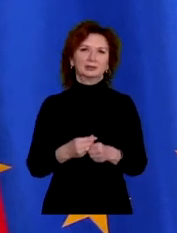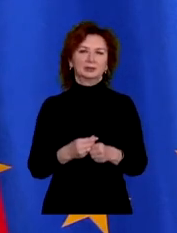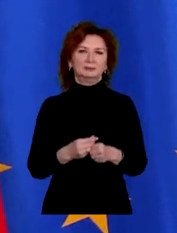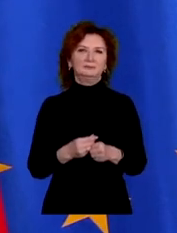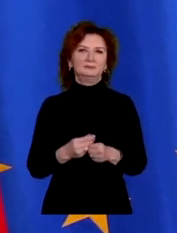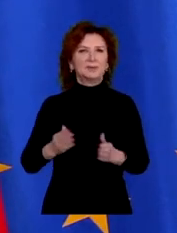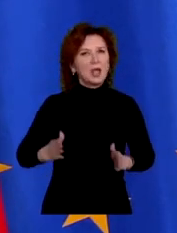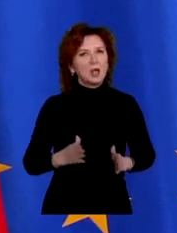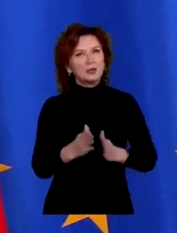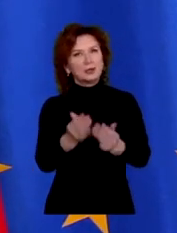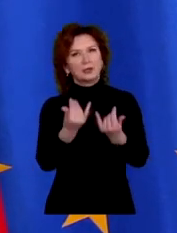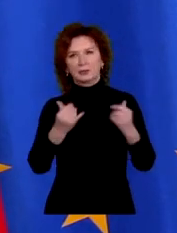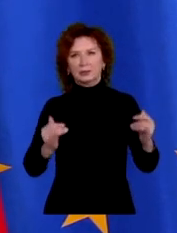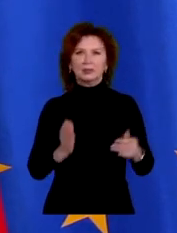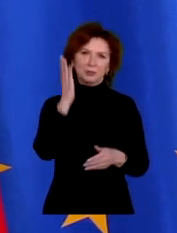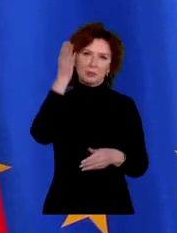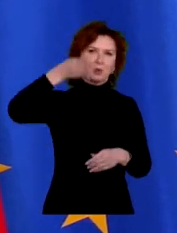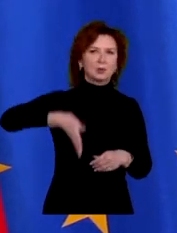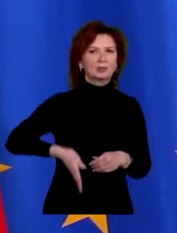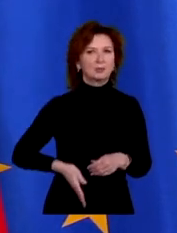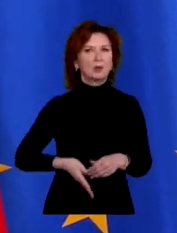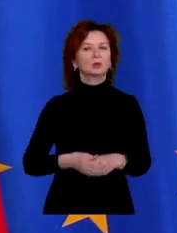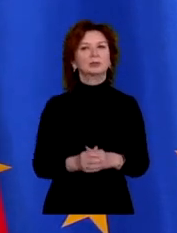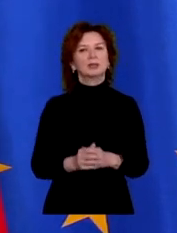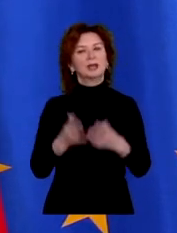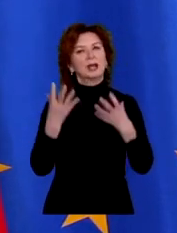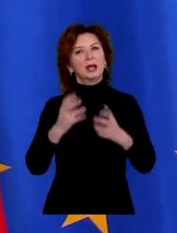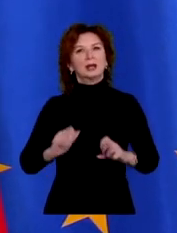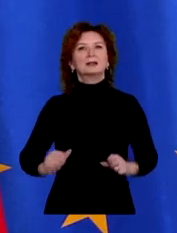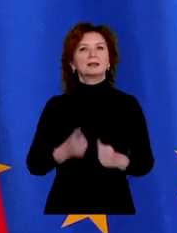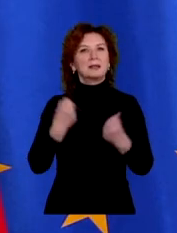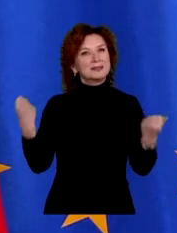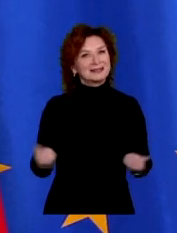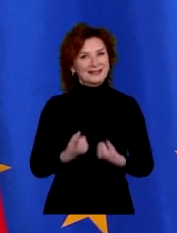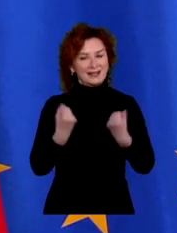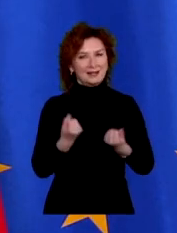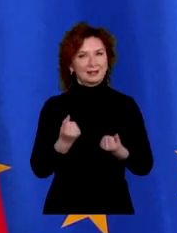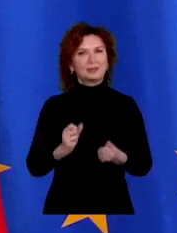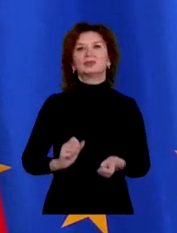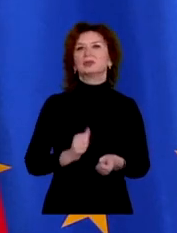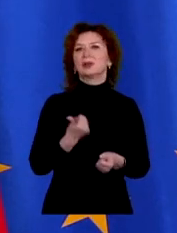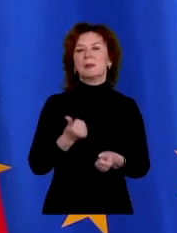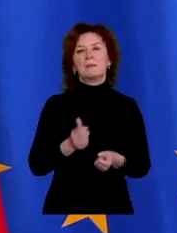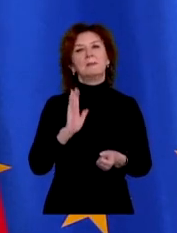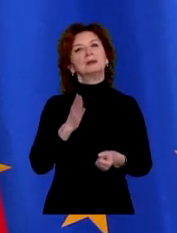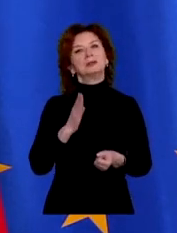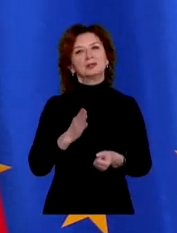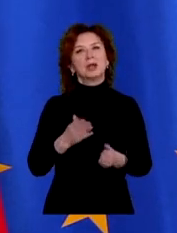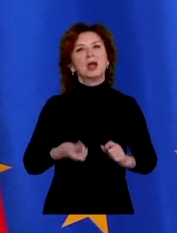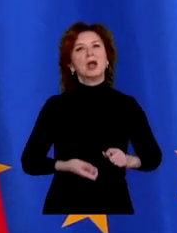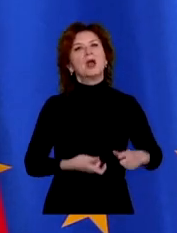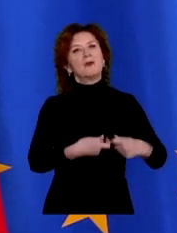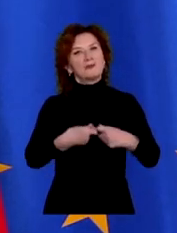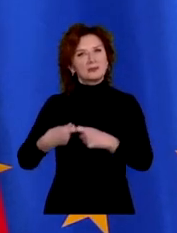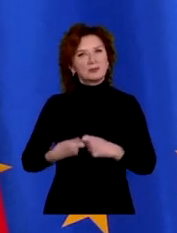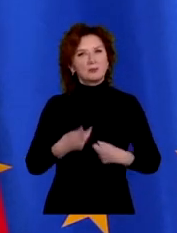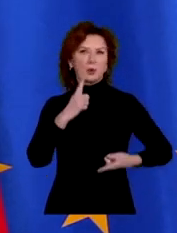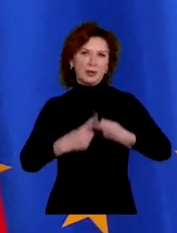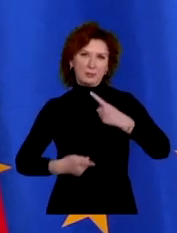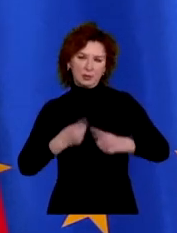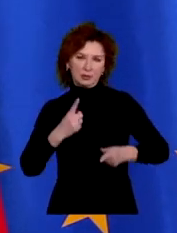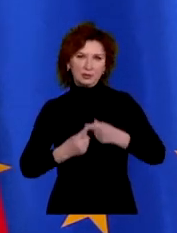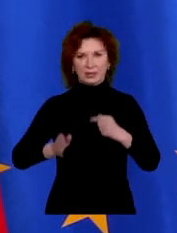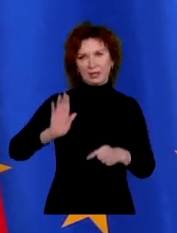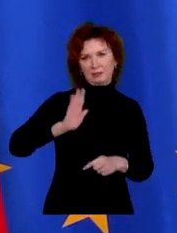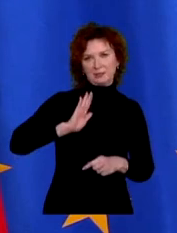osi północ-południe. Chcemy zabiegać o wspólną politykę aktywną bezpieczeństwa i obrony, wspólnie dbać o klimat